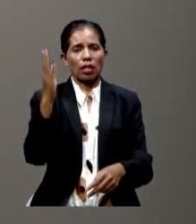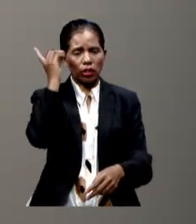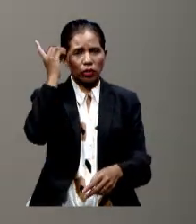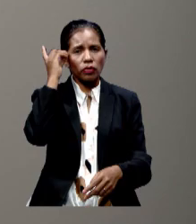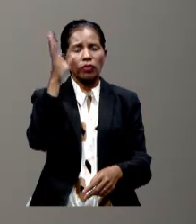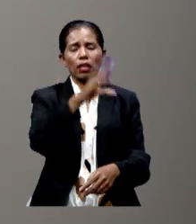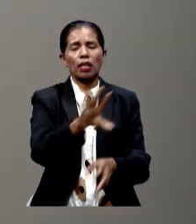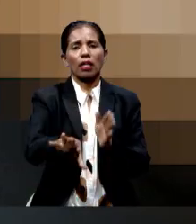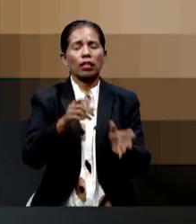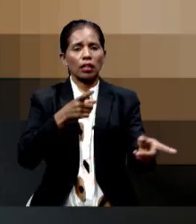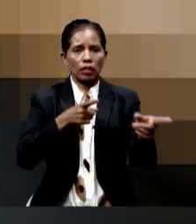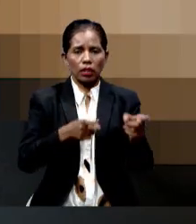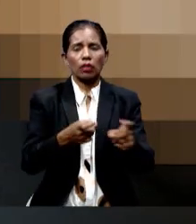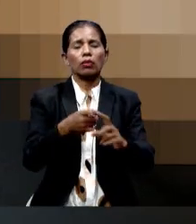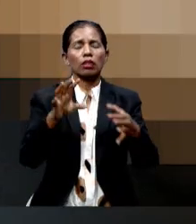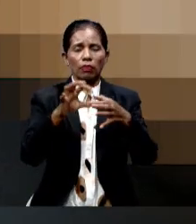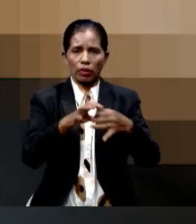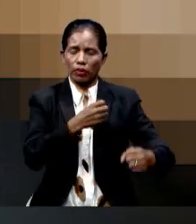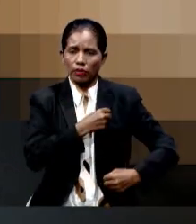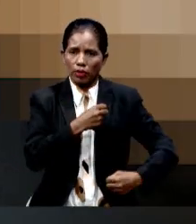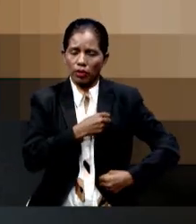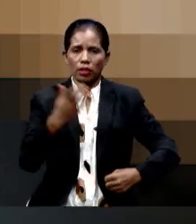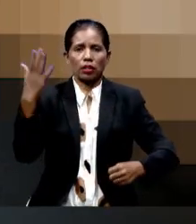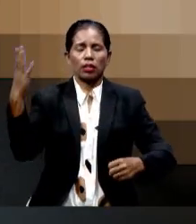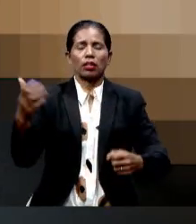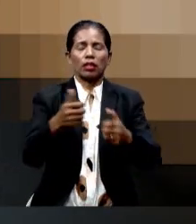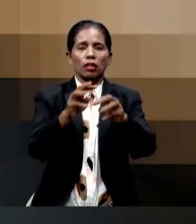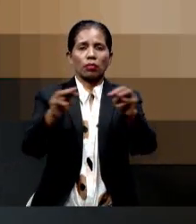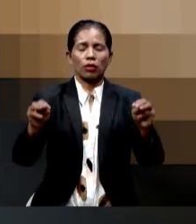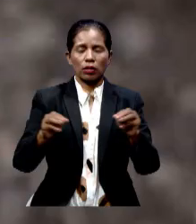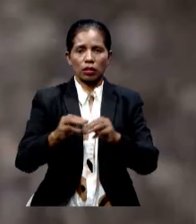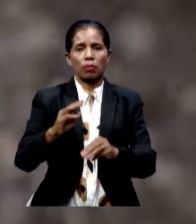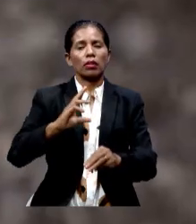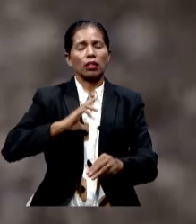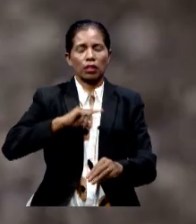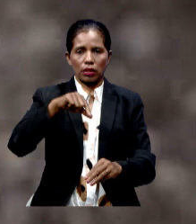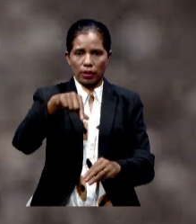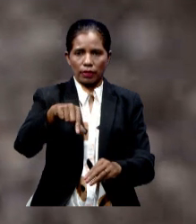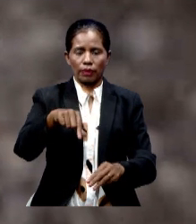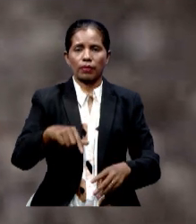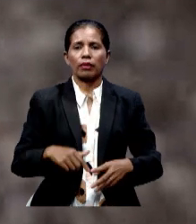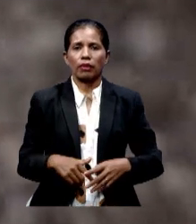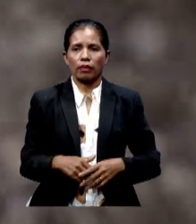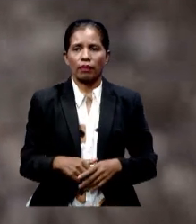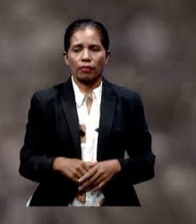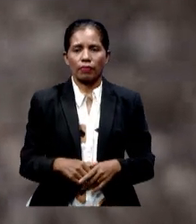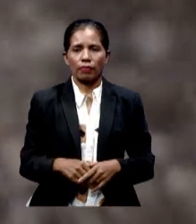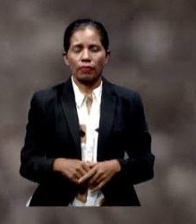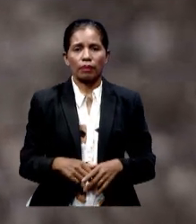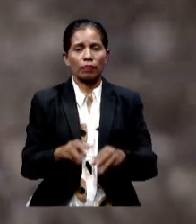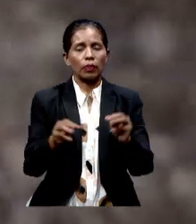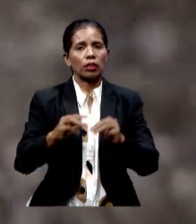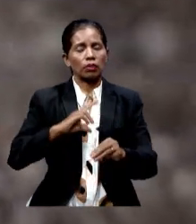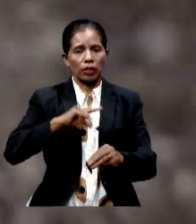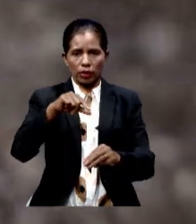Valentir Forza Defesa Timor Leste ia Bairu Kalora Aldeia Leopa suku dato posto administrativo Likisa Vila Municipio